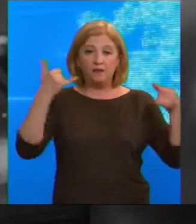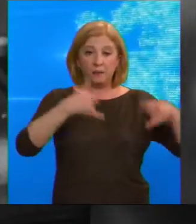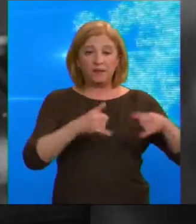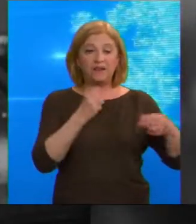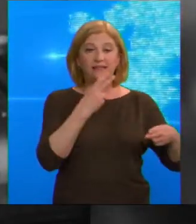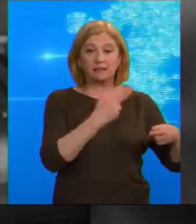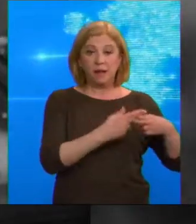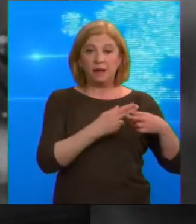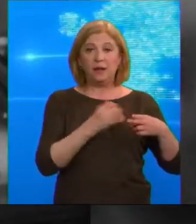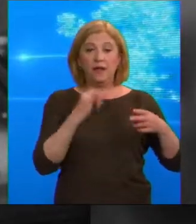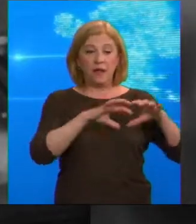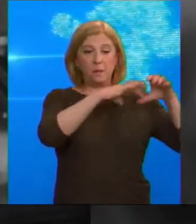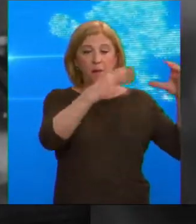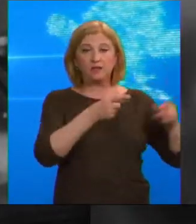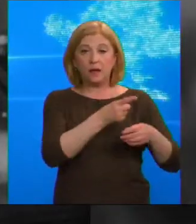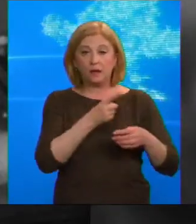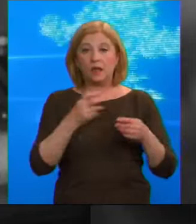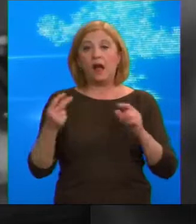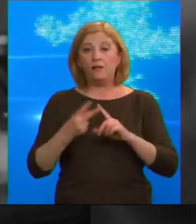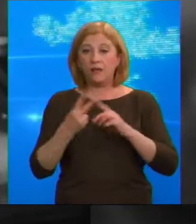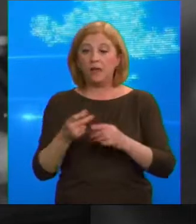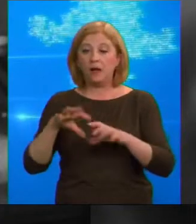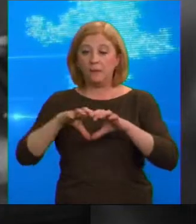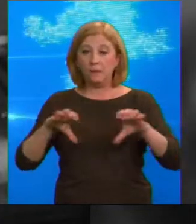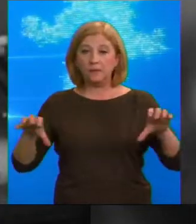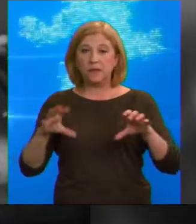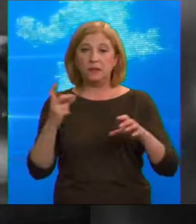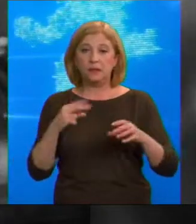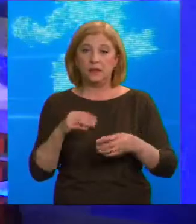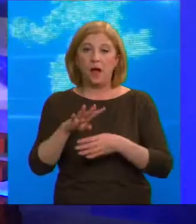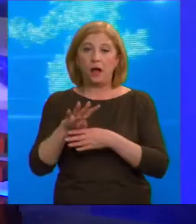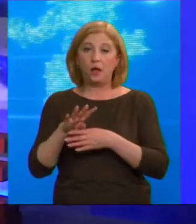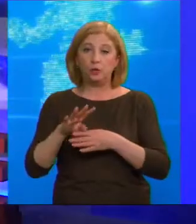и созданием башен для танков. Вторая отливала боевые снаряды для легендарных «Катюш».